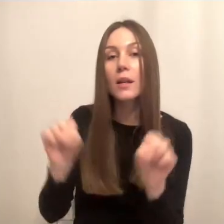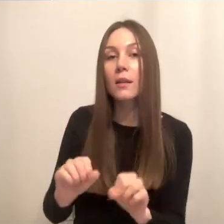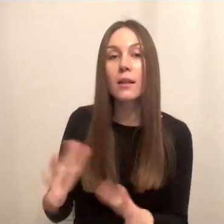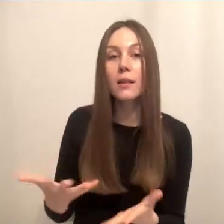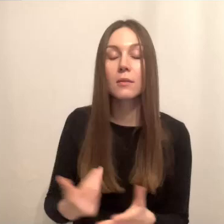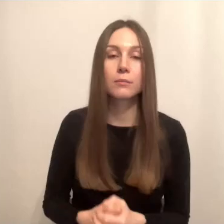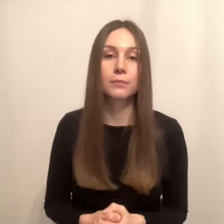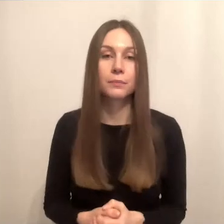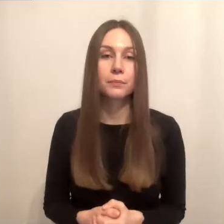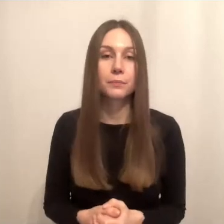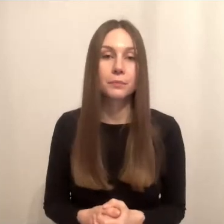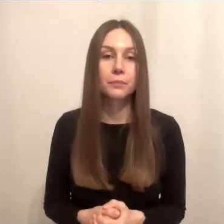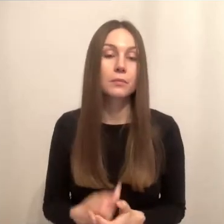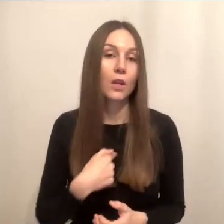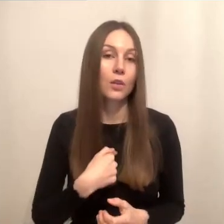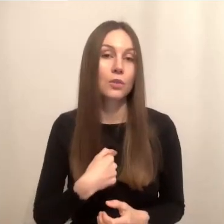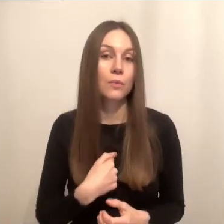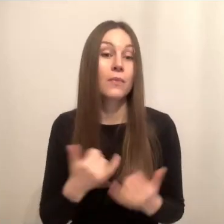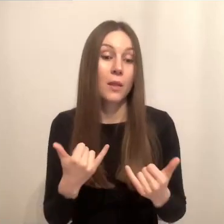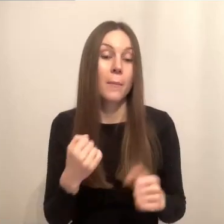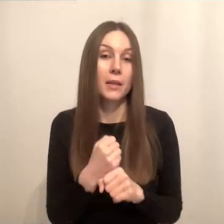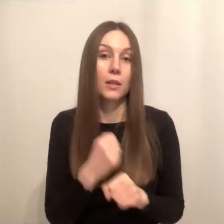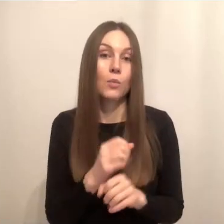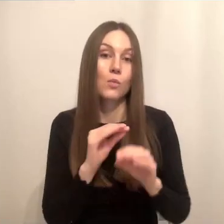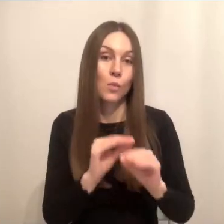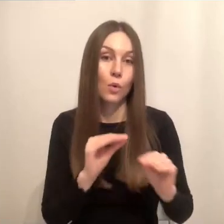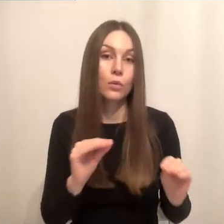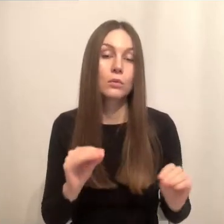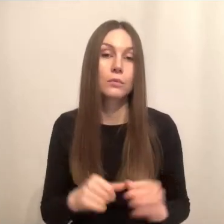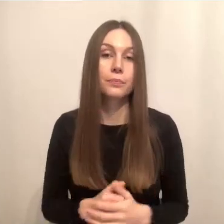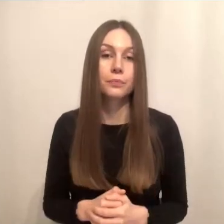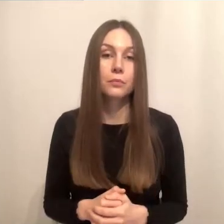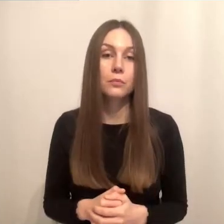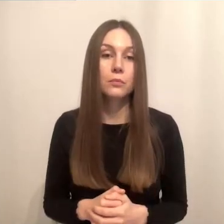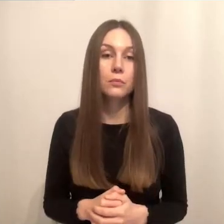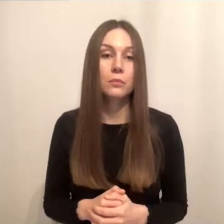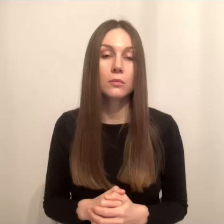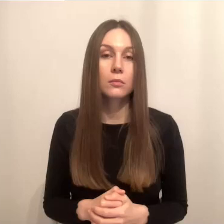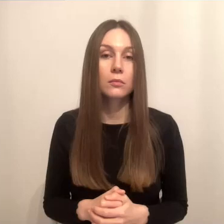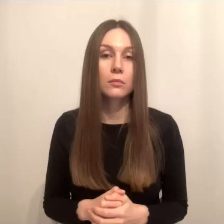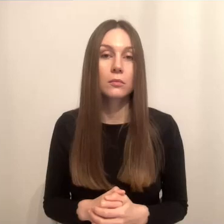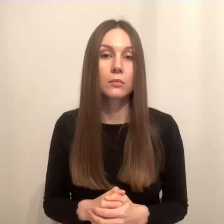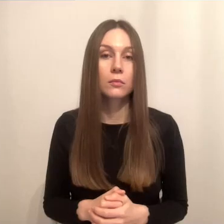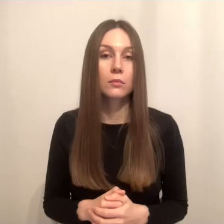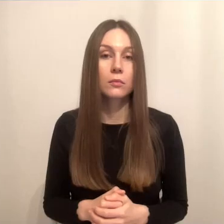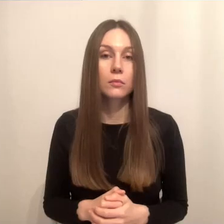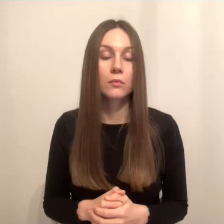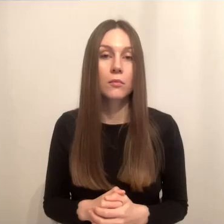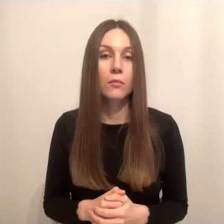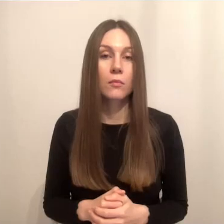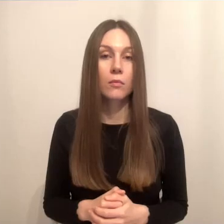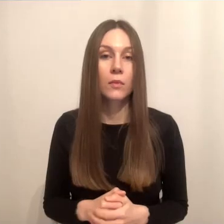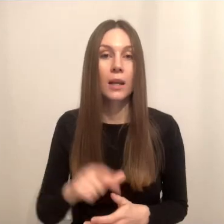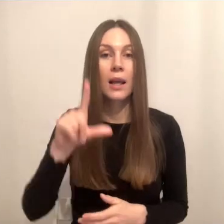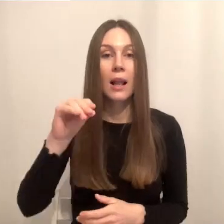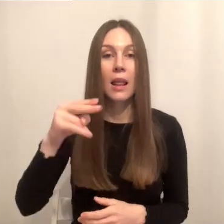Šiaip aš dirbanti dabar esu mokytoja, tai ir esu dirbusi dabartinė Lentvario